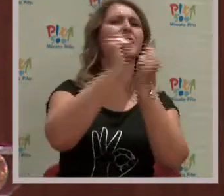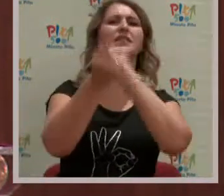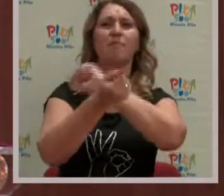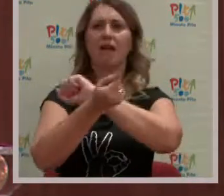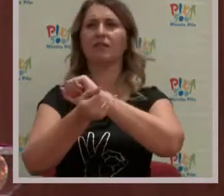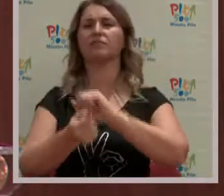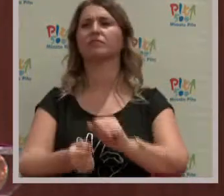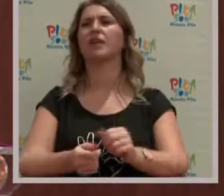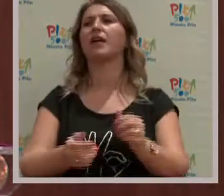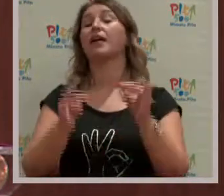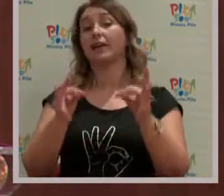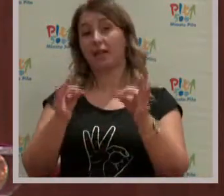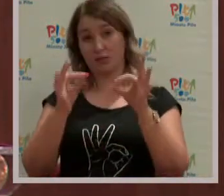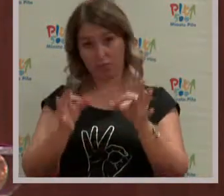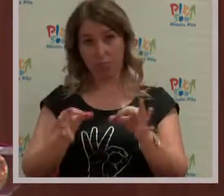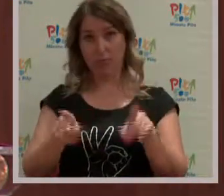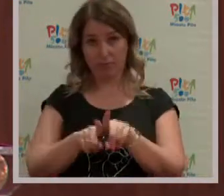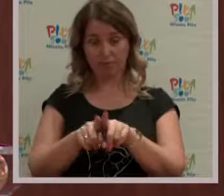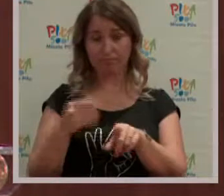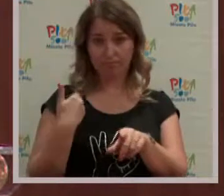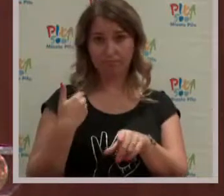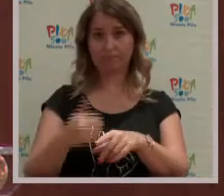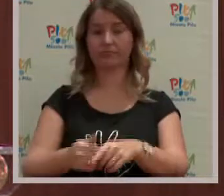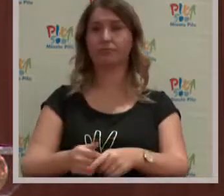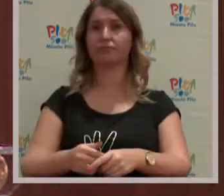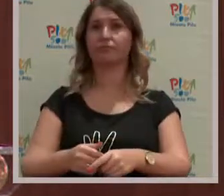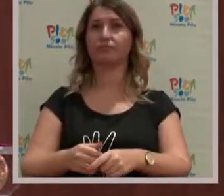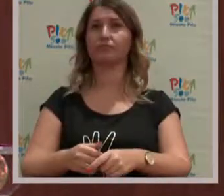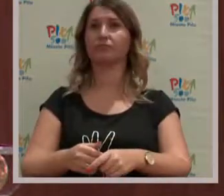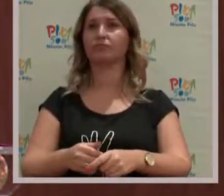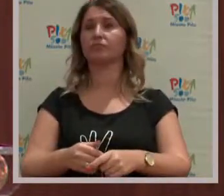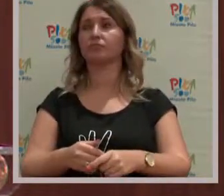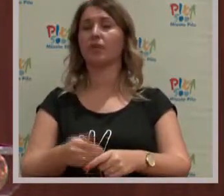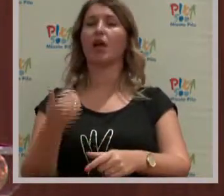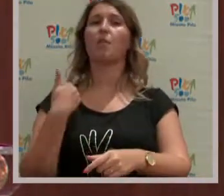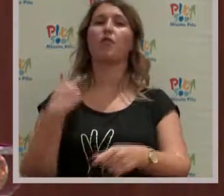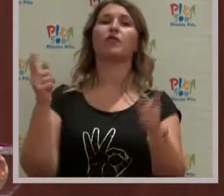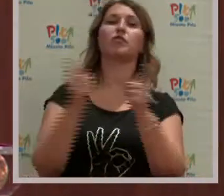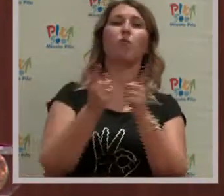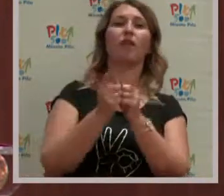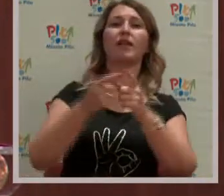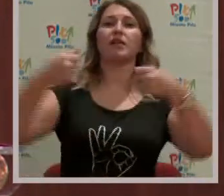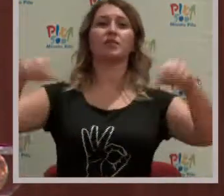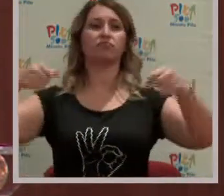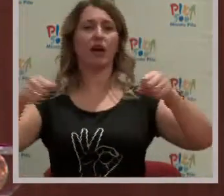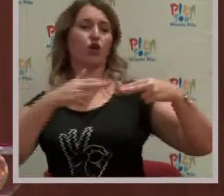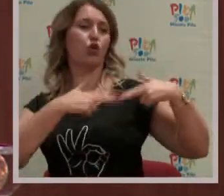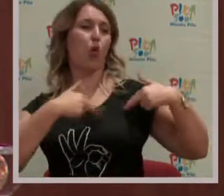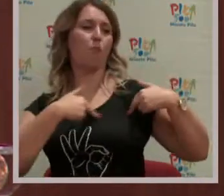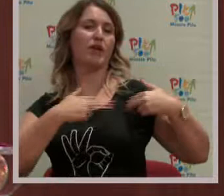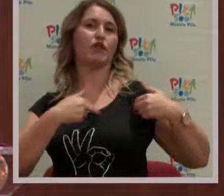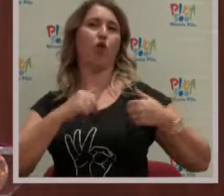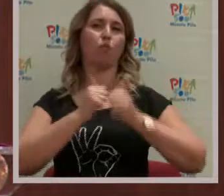jak i teraz obecnie. mamy za sobą również spotkania z zawodnikami, z Główną Komisją